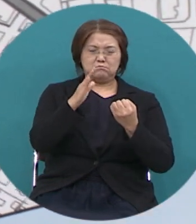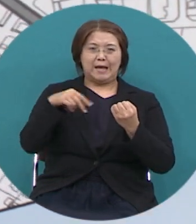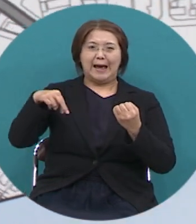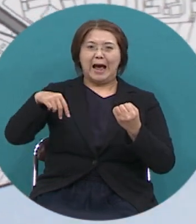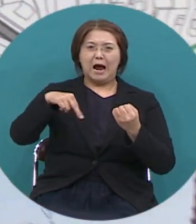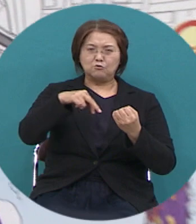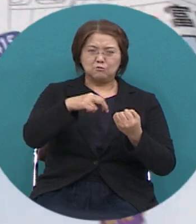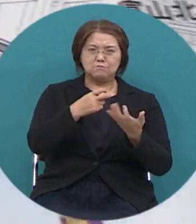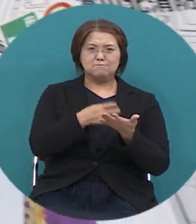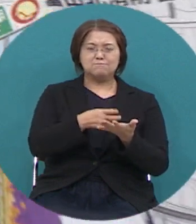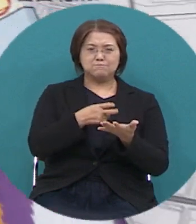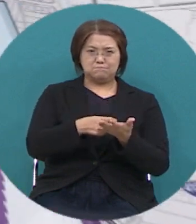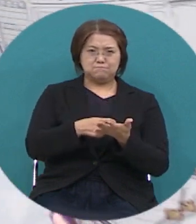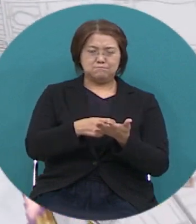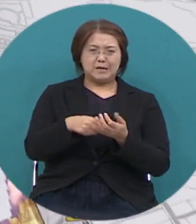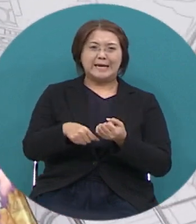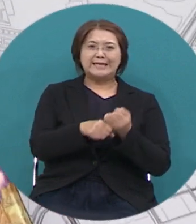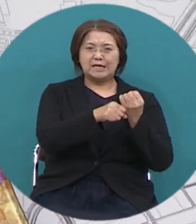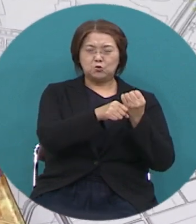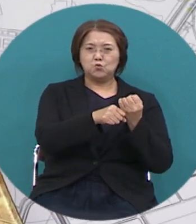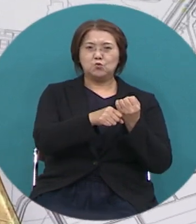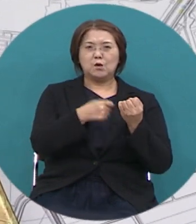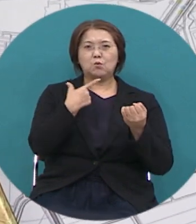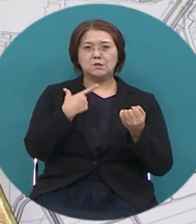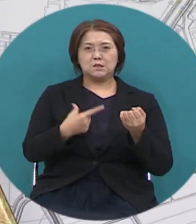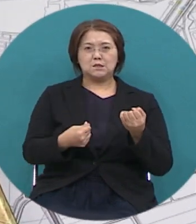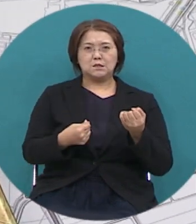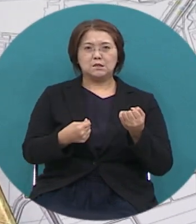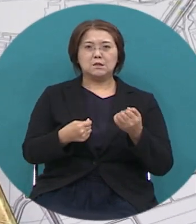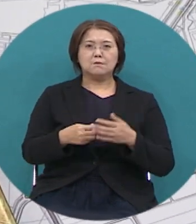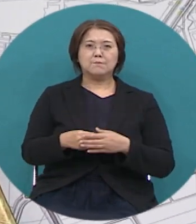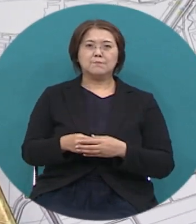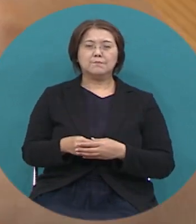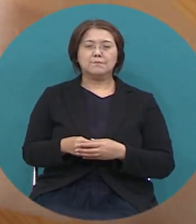歩を原則として逃げていただきたいというふうに思っています。